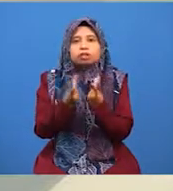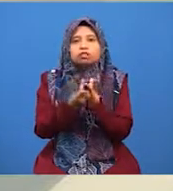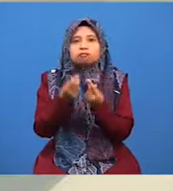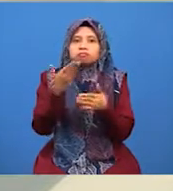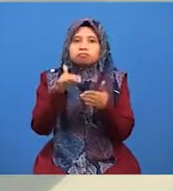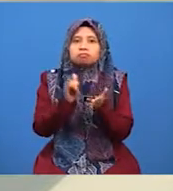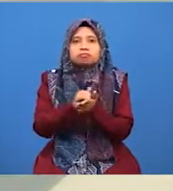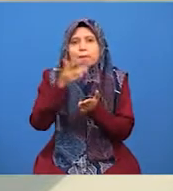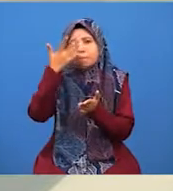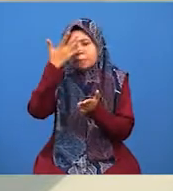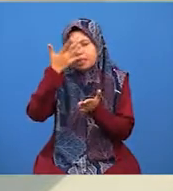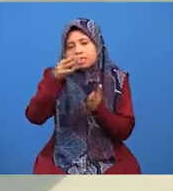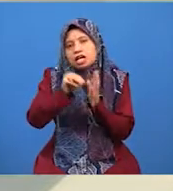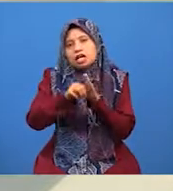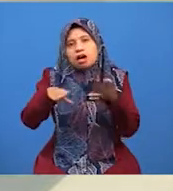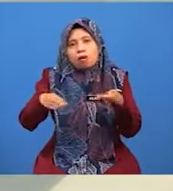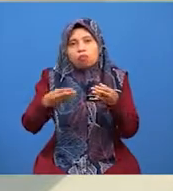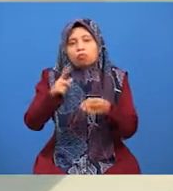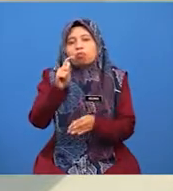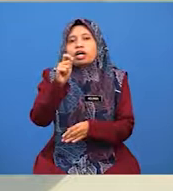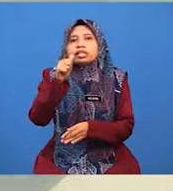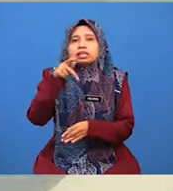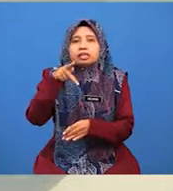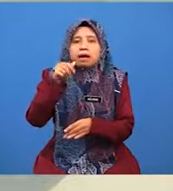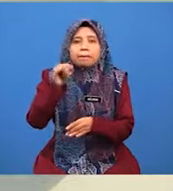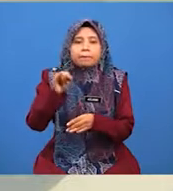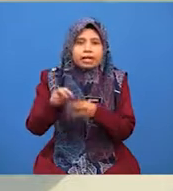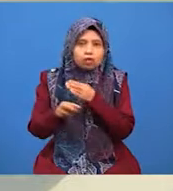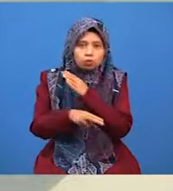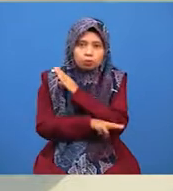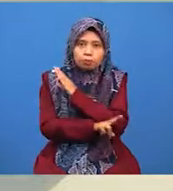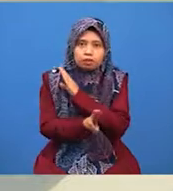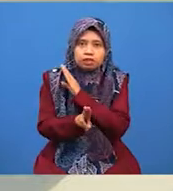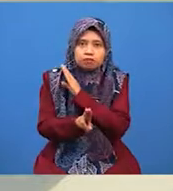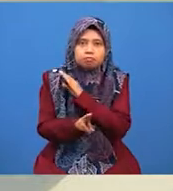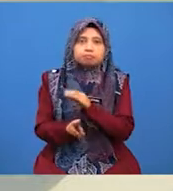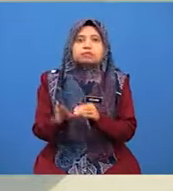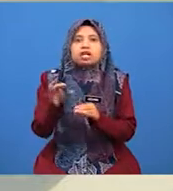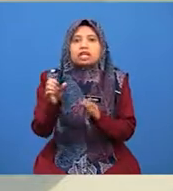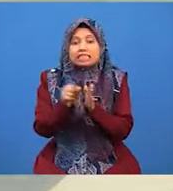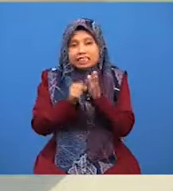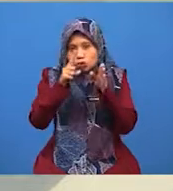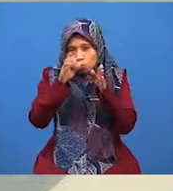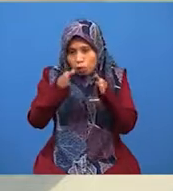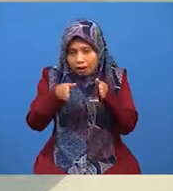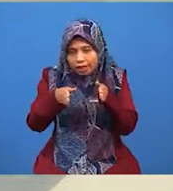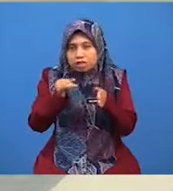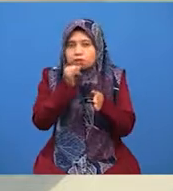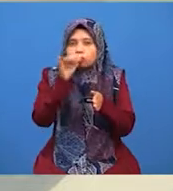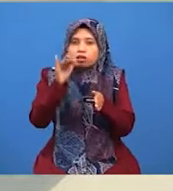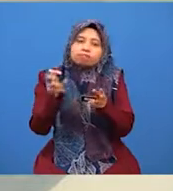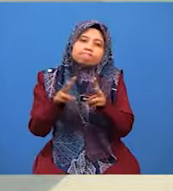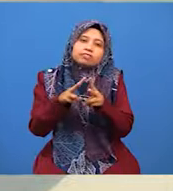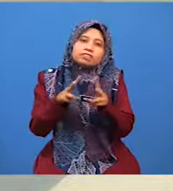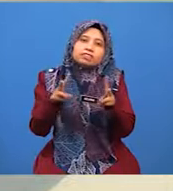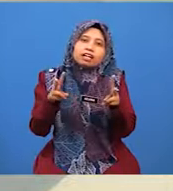Selain itu, emak juga pandai dan mahir dalam membuat tapai serta seorang